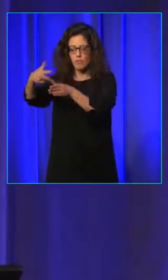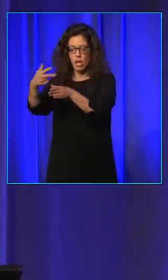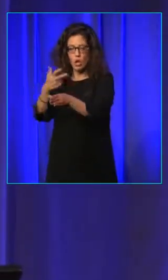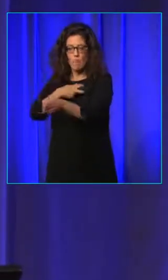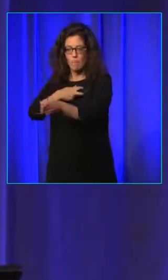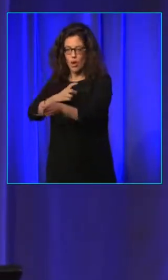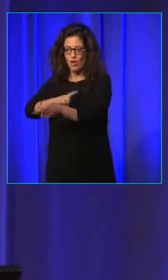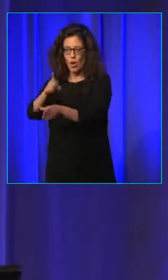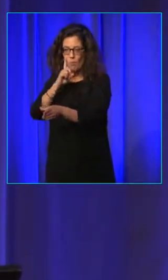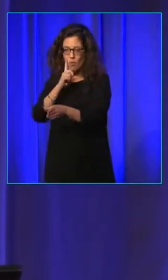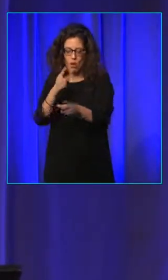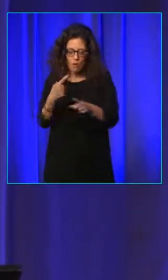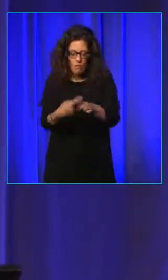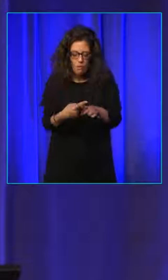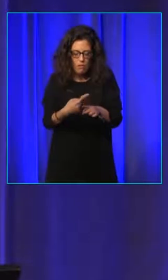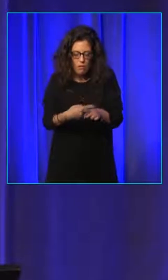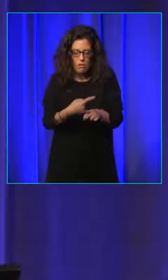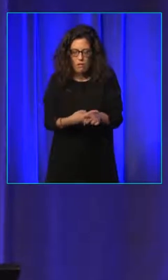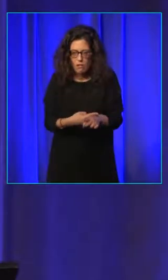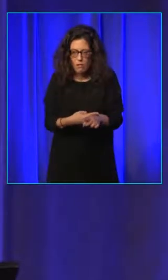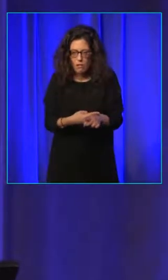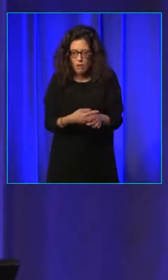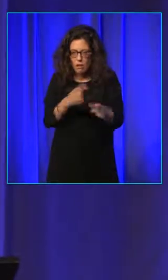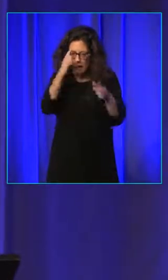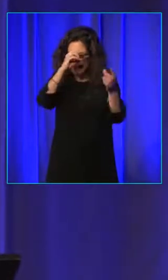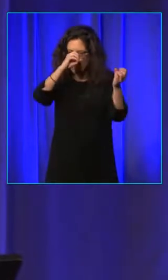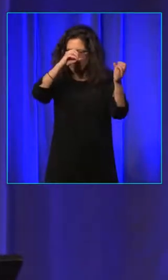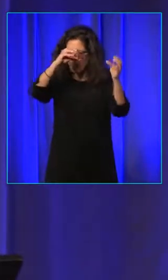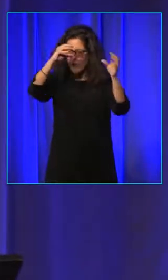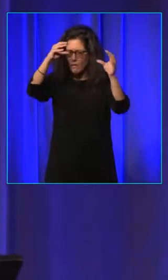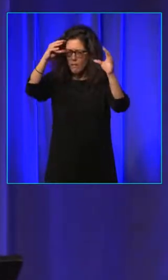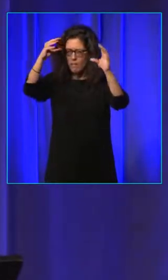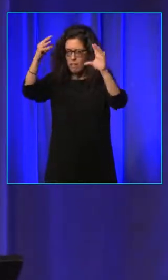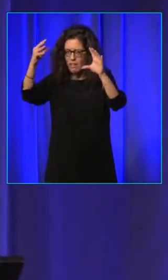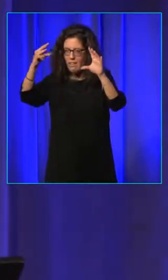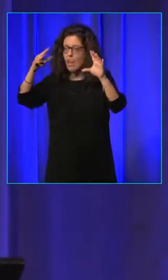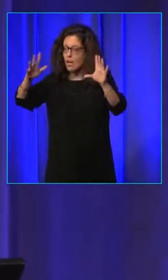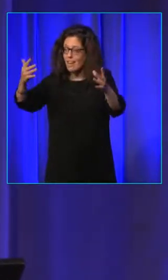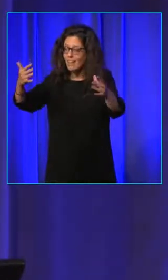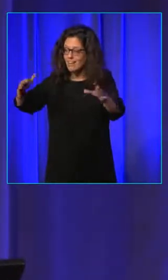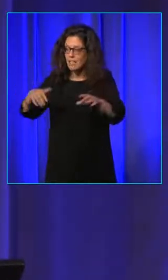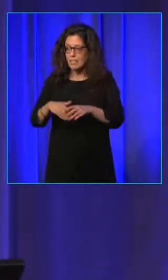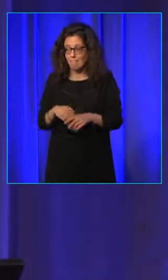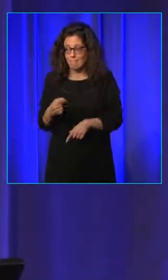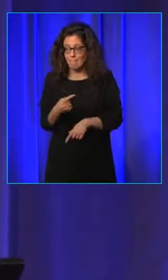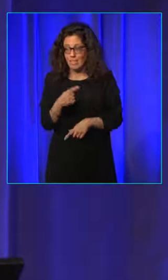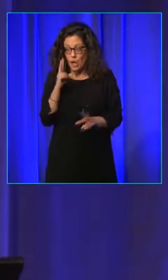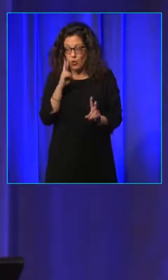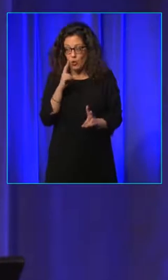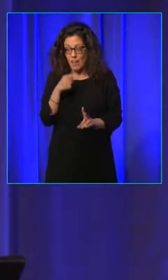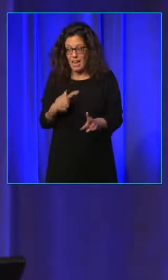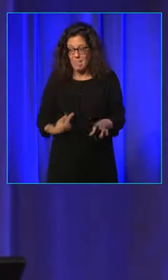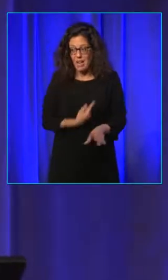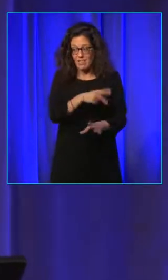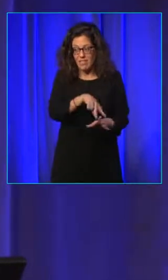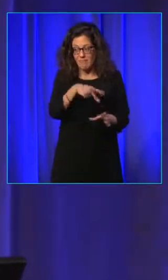qu'on a fait par phase. Et après, on a travaillé avec le cheval sur lequel il s'est blessé, sur des choses de base.